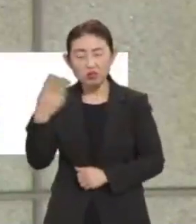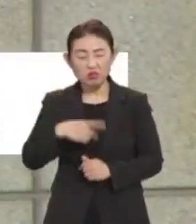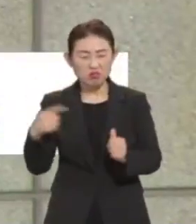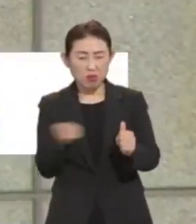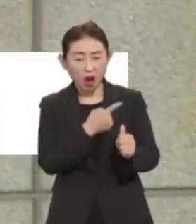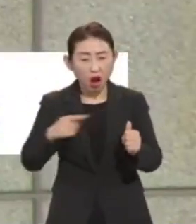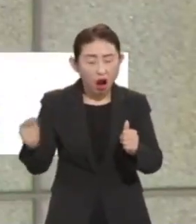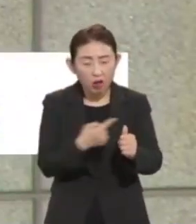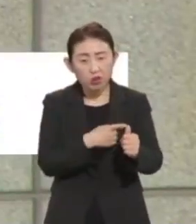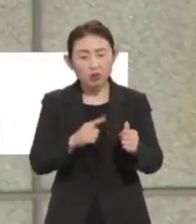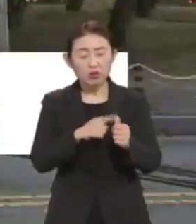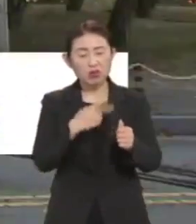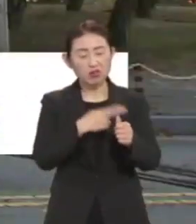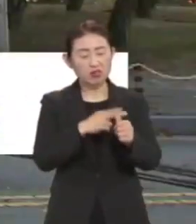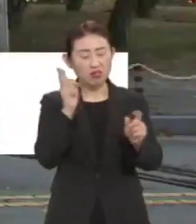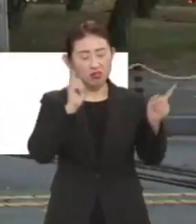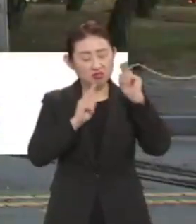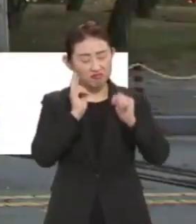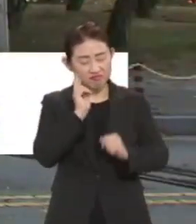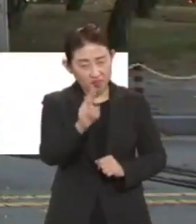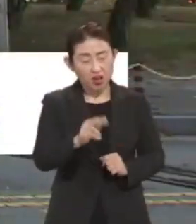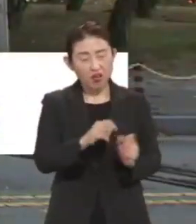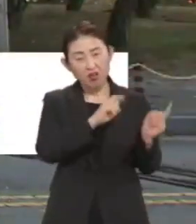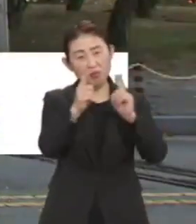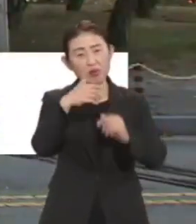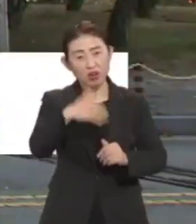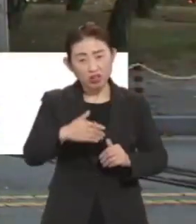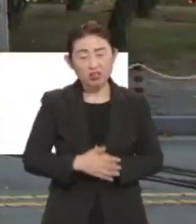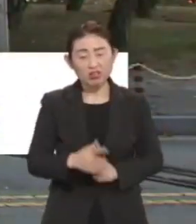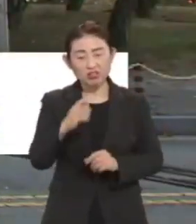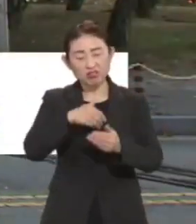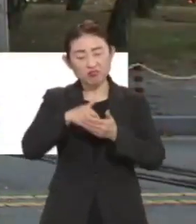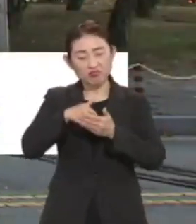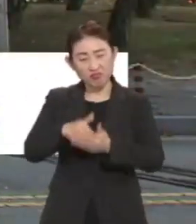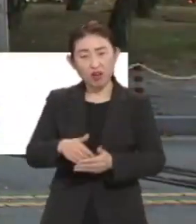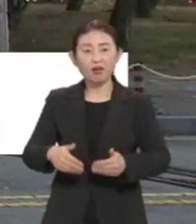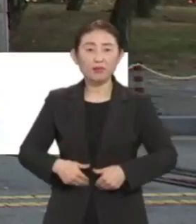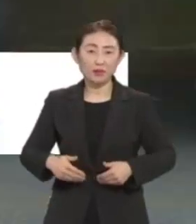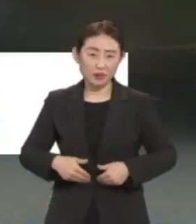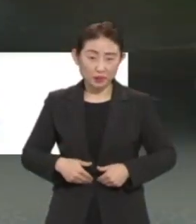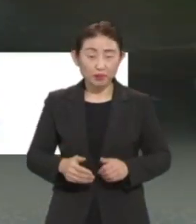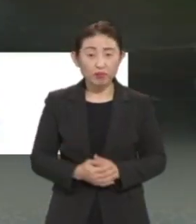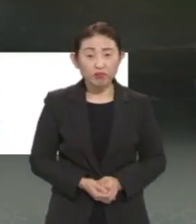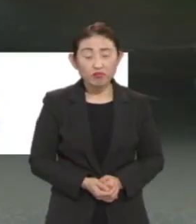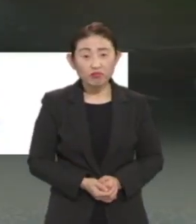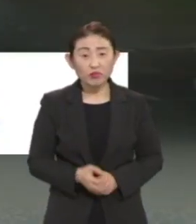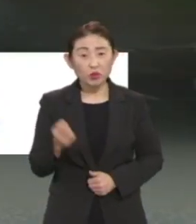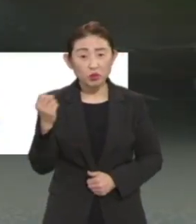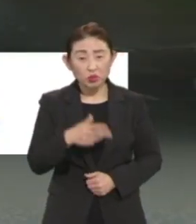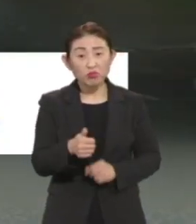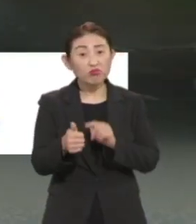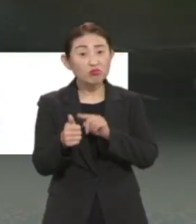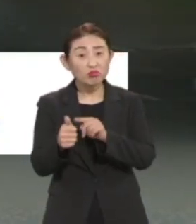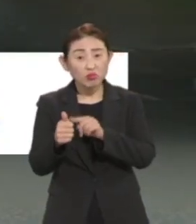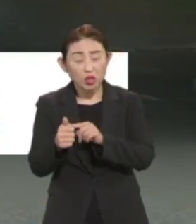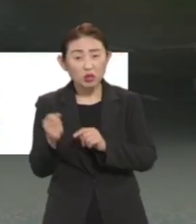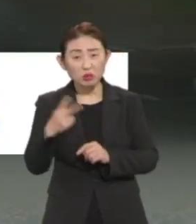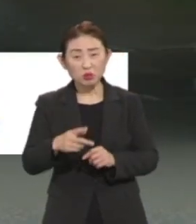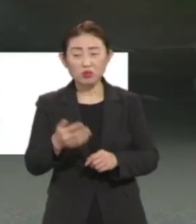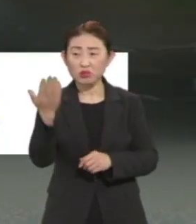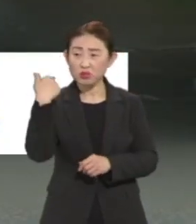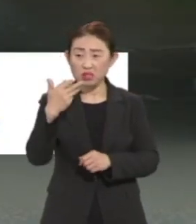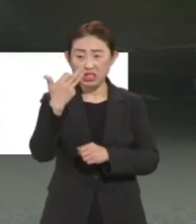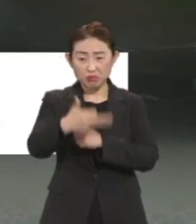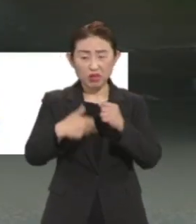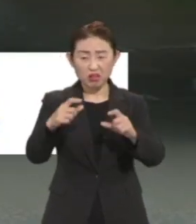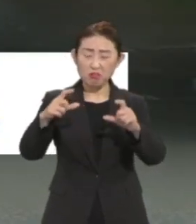교사의 신체 기능이 현재까지 회복되지 않았다며 더 무거운 형량이 선고돼야 한다고 밝혔습니다 앞서 AC 역시 지난